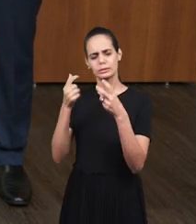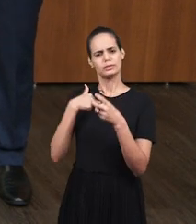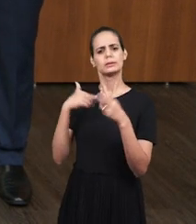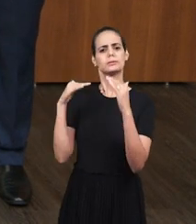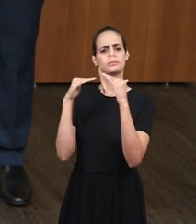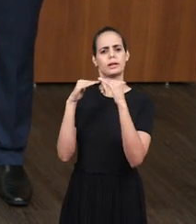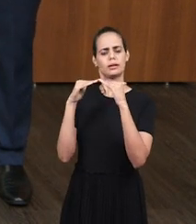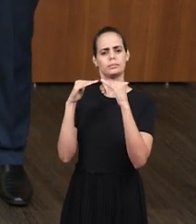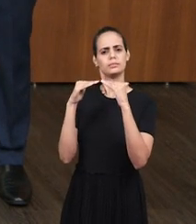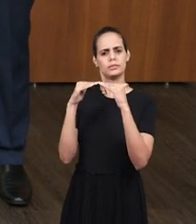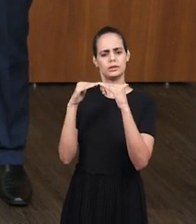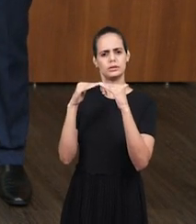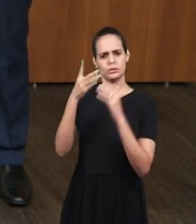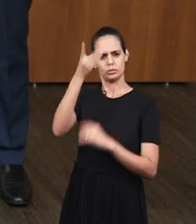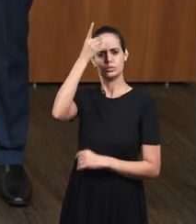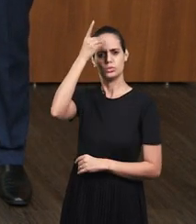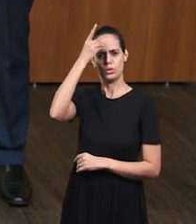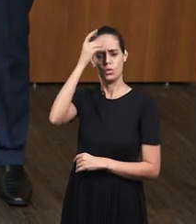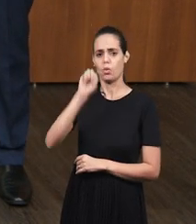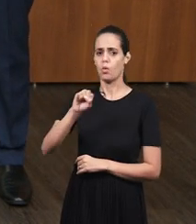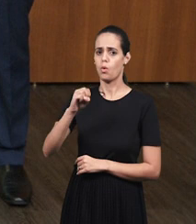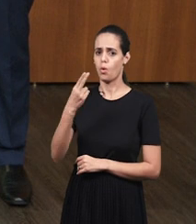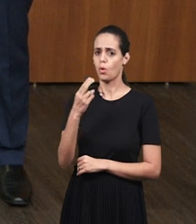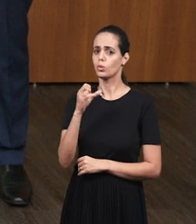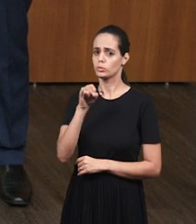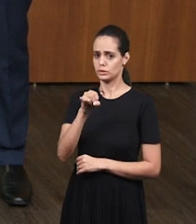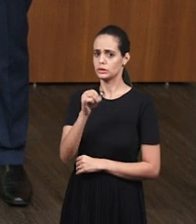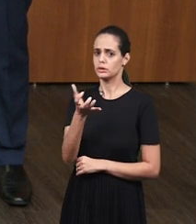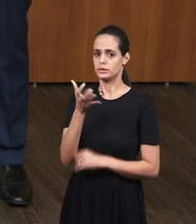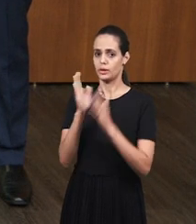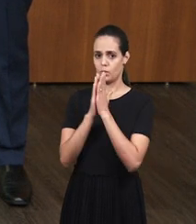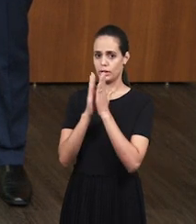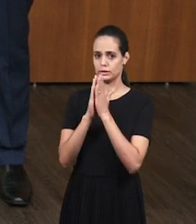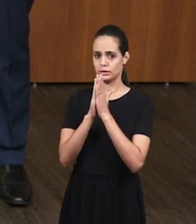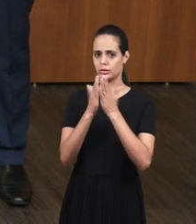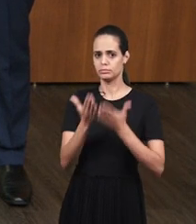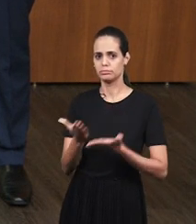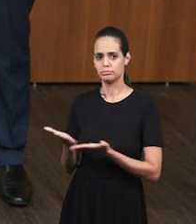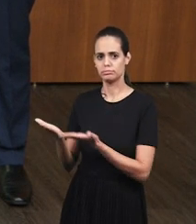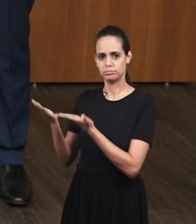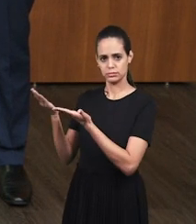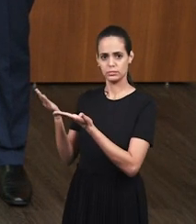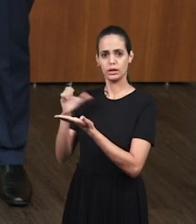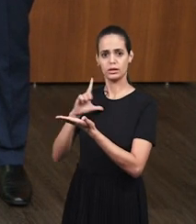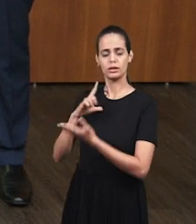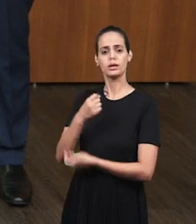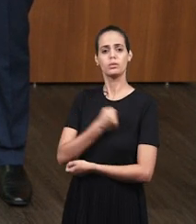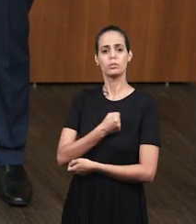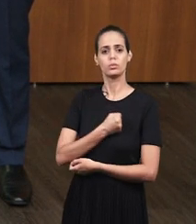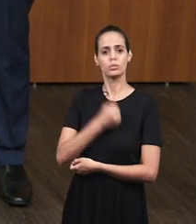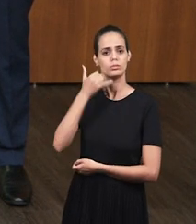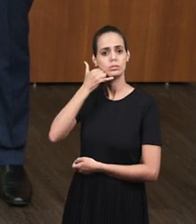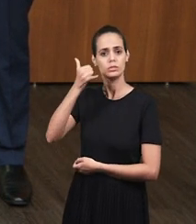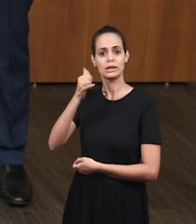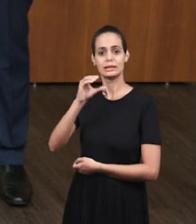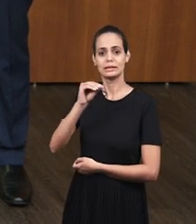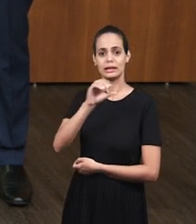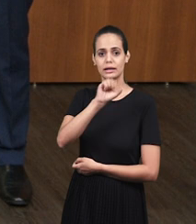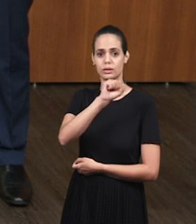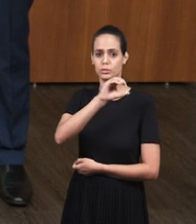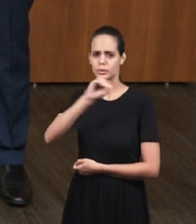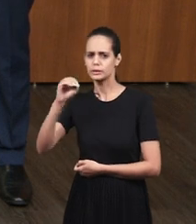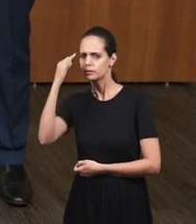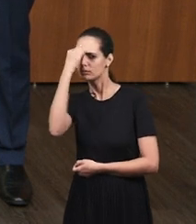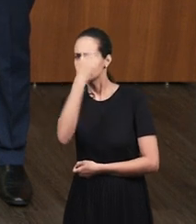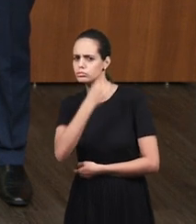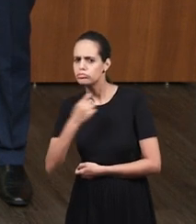le 0800. Si quelqu'un s'identifie avec ces dons, les signes, ou souhaite une prière,